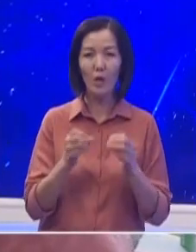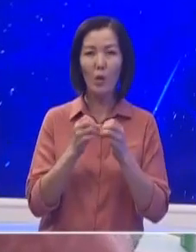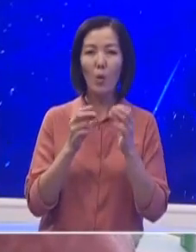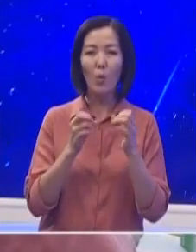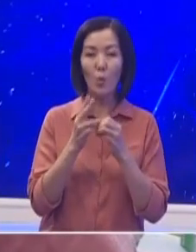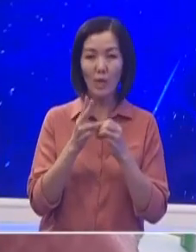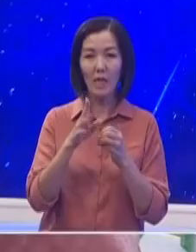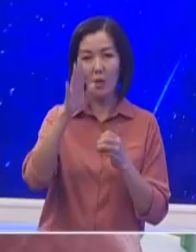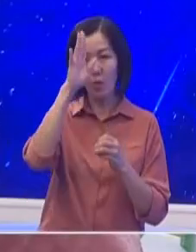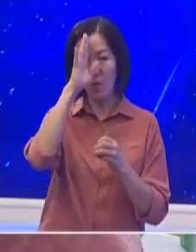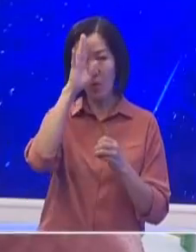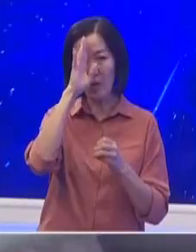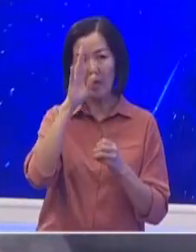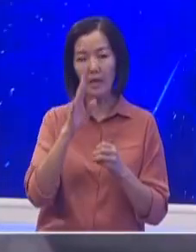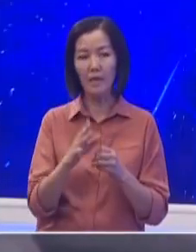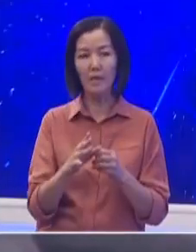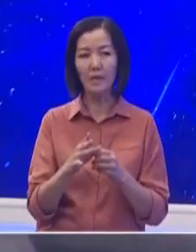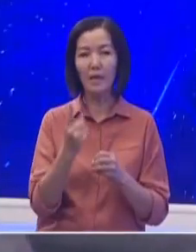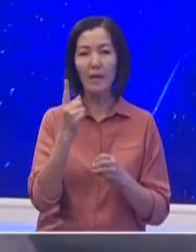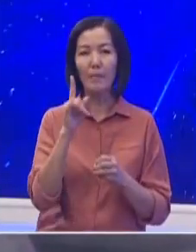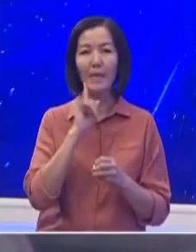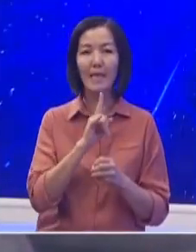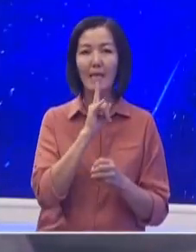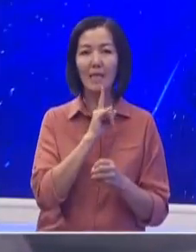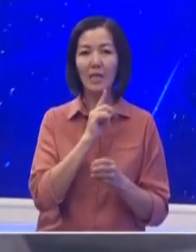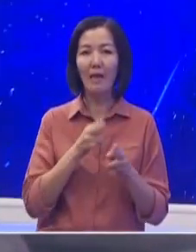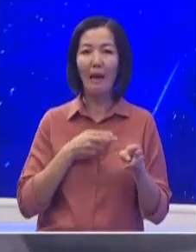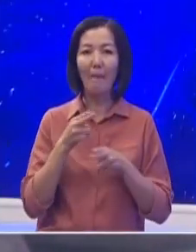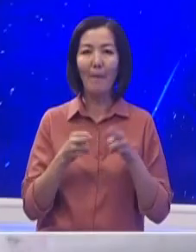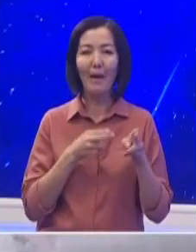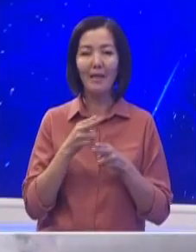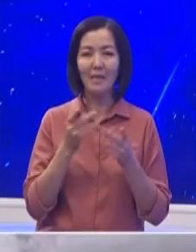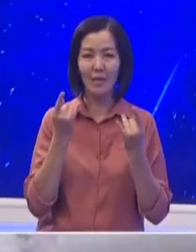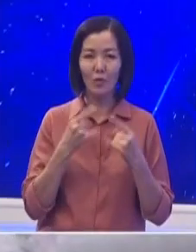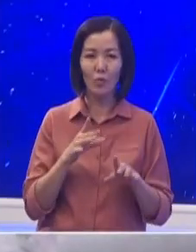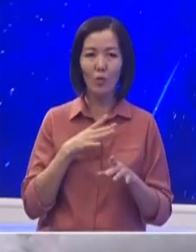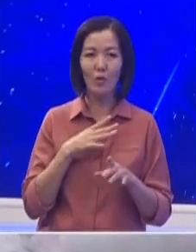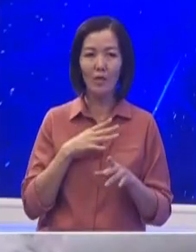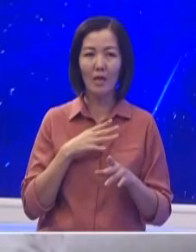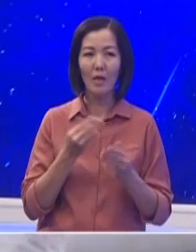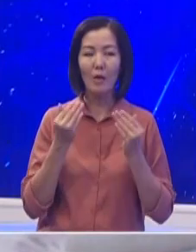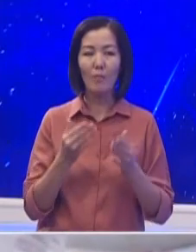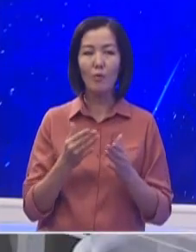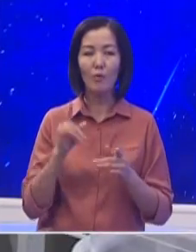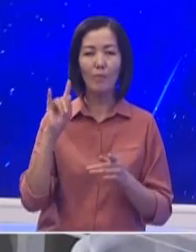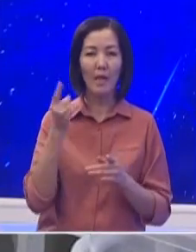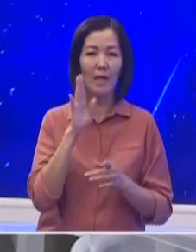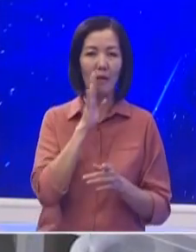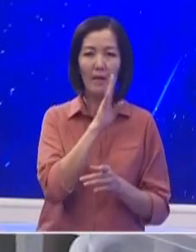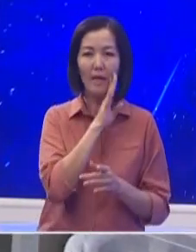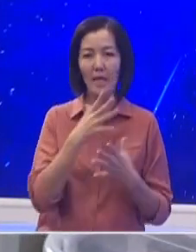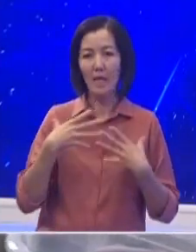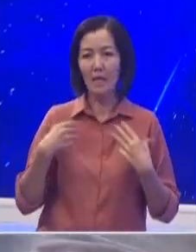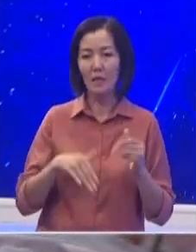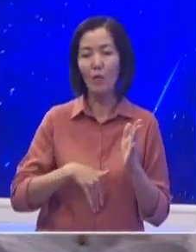маңдайы торсықтай ұл бала. Бір келіншекке кесіртілігі жасалған. Ота ойдағыдай өткен. Бүгінде сәбилер мен аналардың